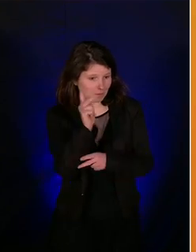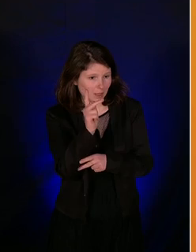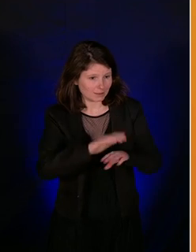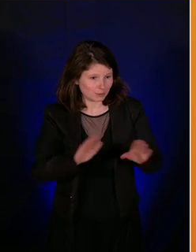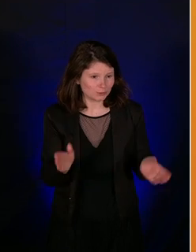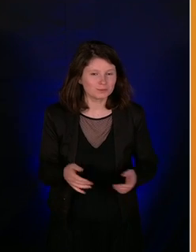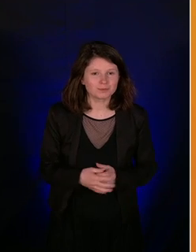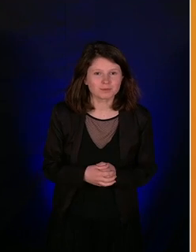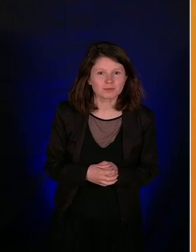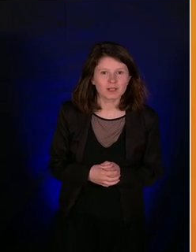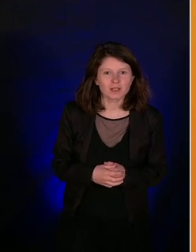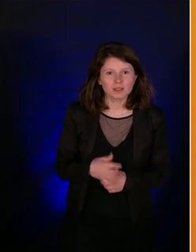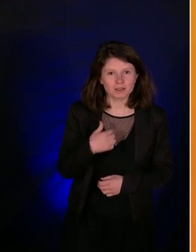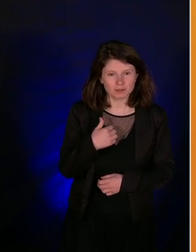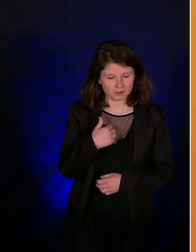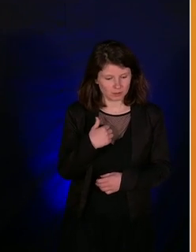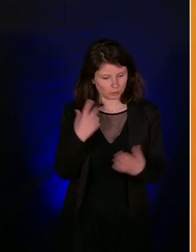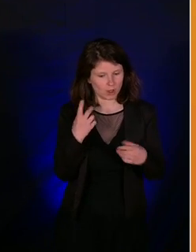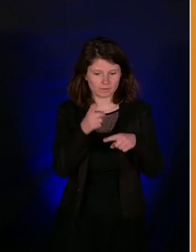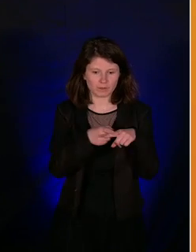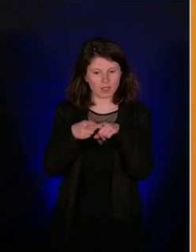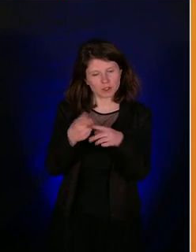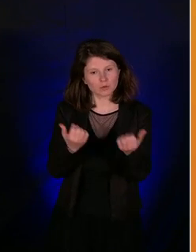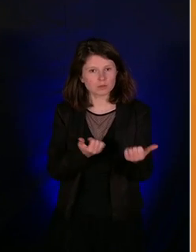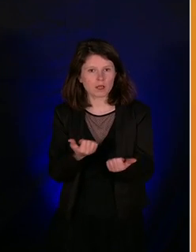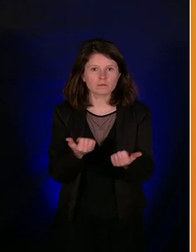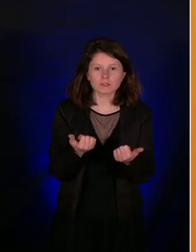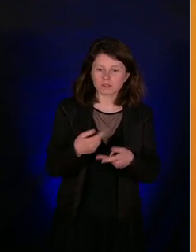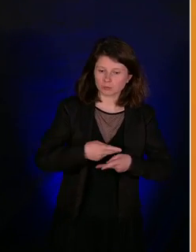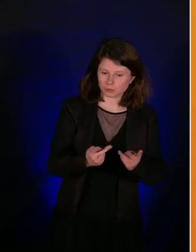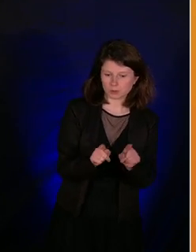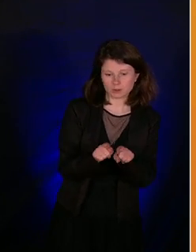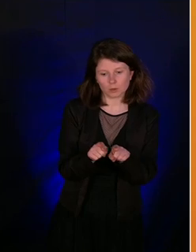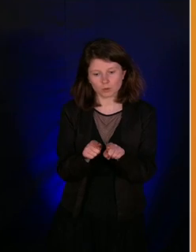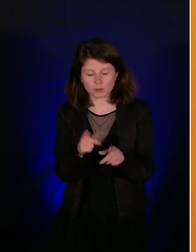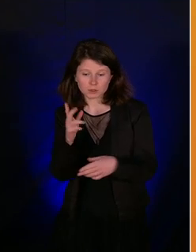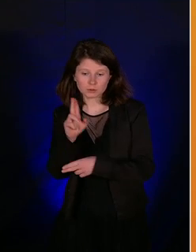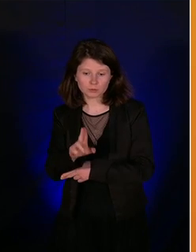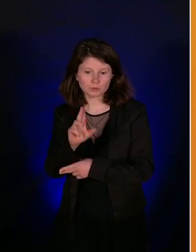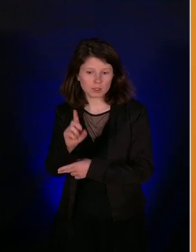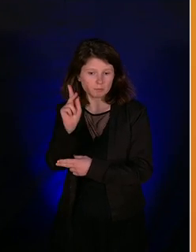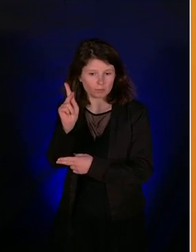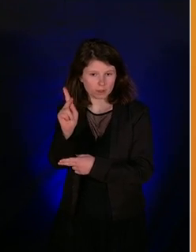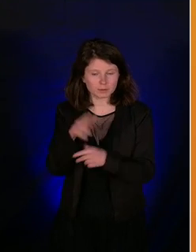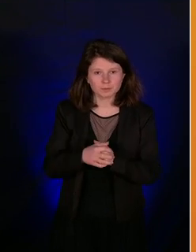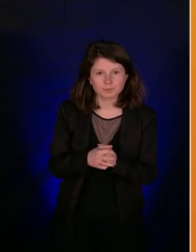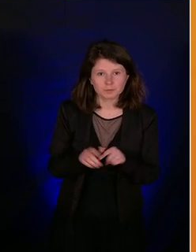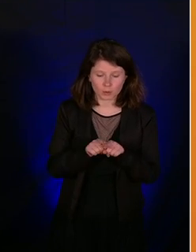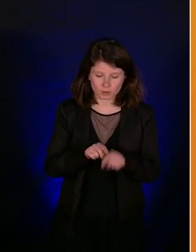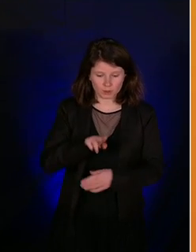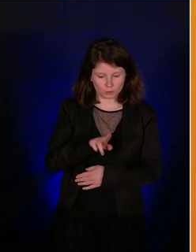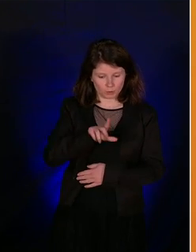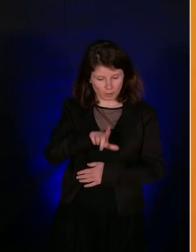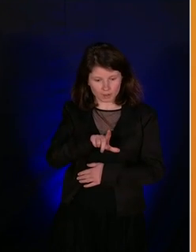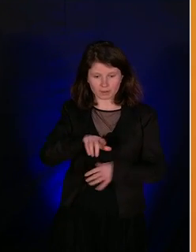de la Fédération des services publics et de l'Union Départementale de Paris et je suis en effet secrétaire générale de l'union locale du 19e